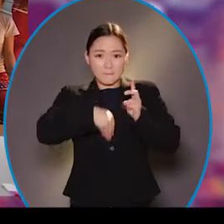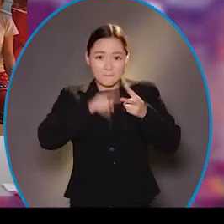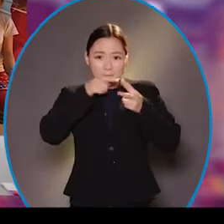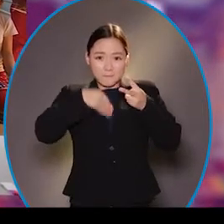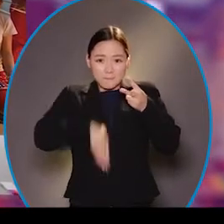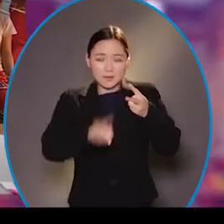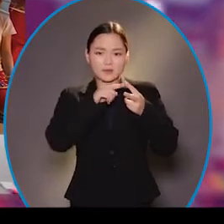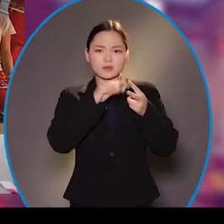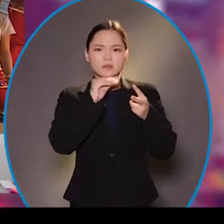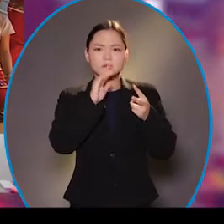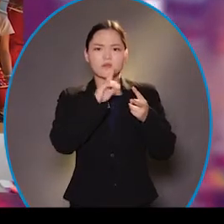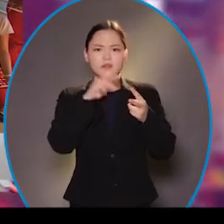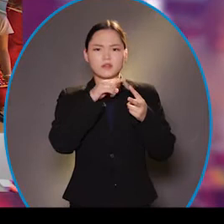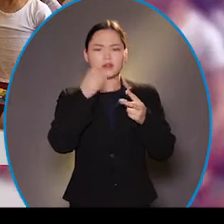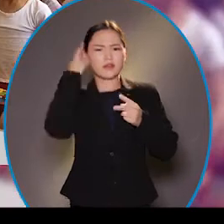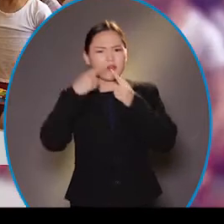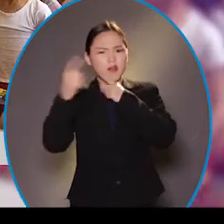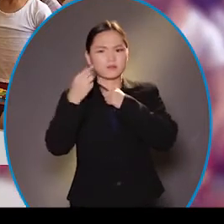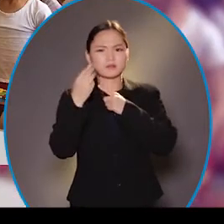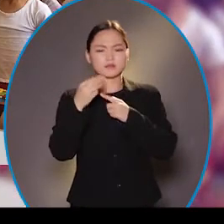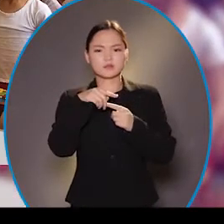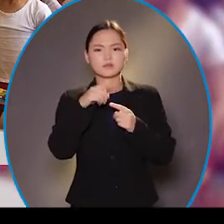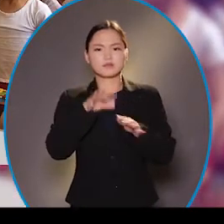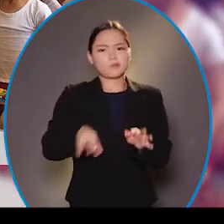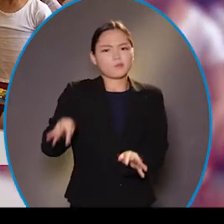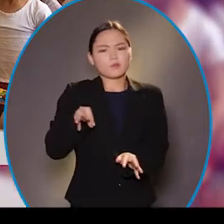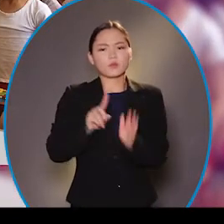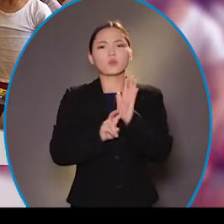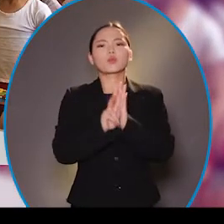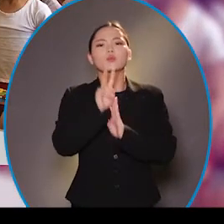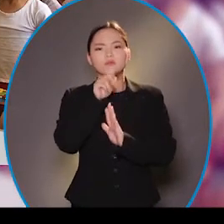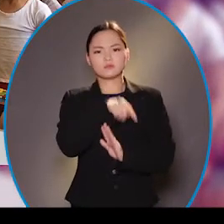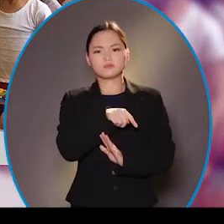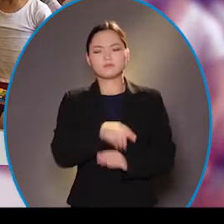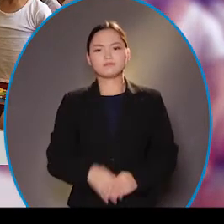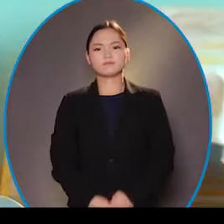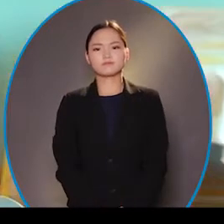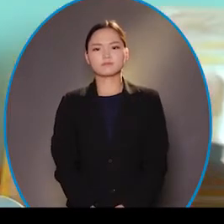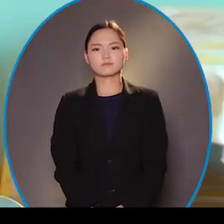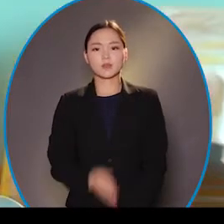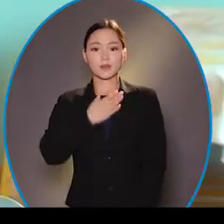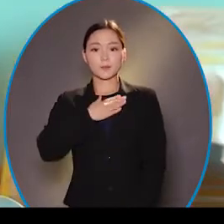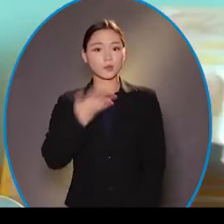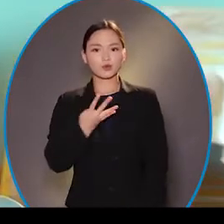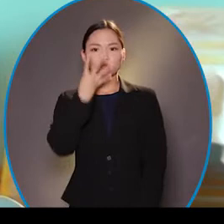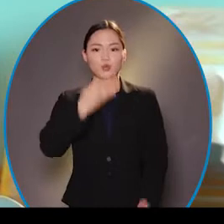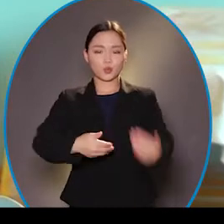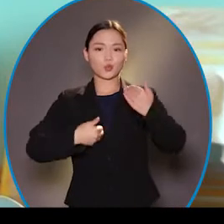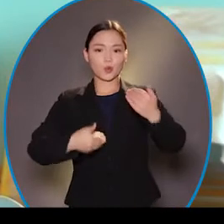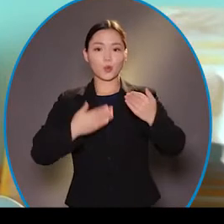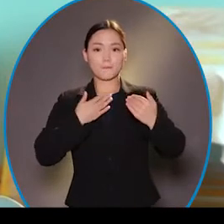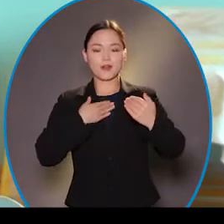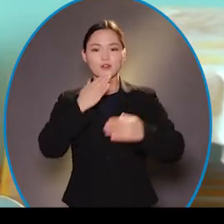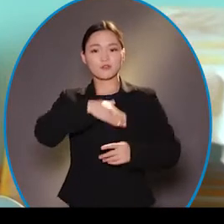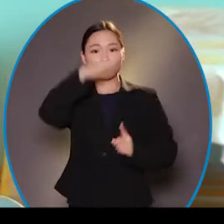нь хүндэрч харуулт өгснөөс болж саажилттай болжээ. Би болох тэр 4 хүүхэдтэй. Тэгээд том